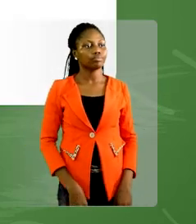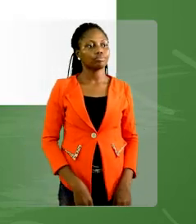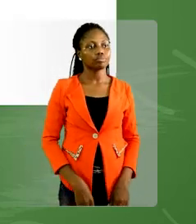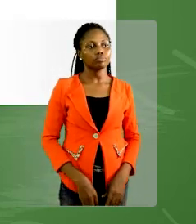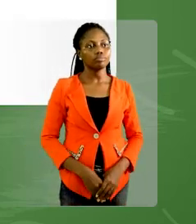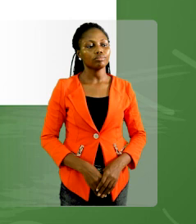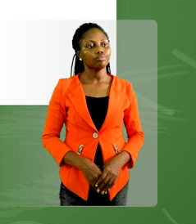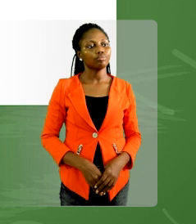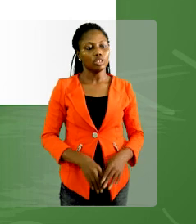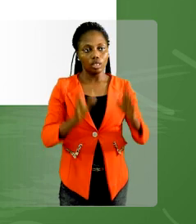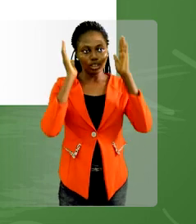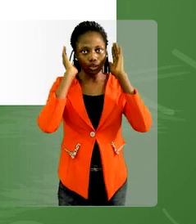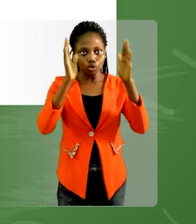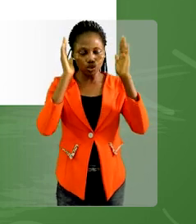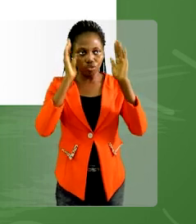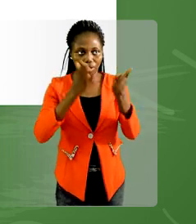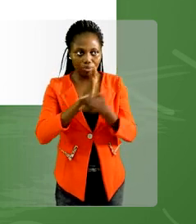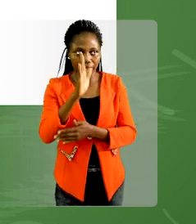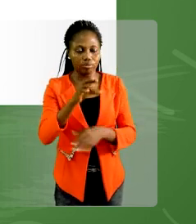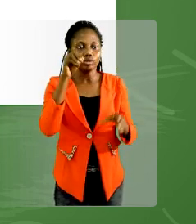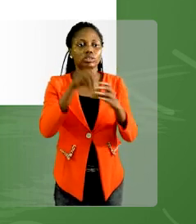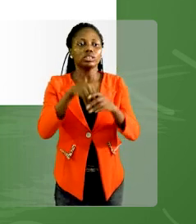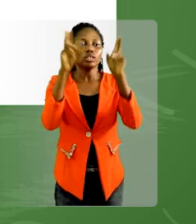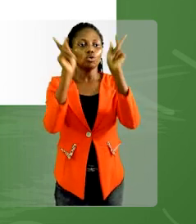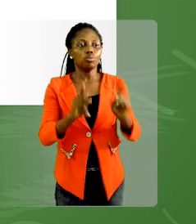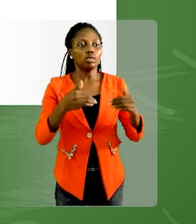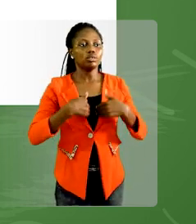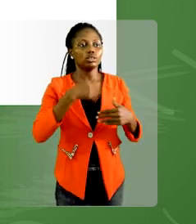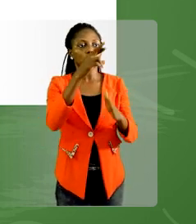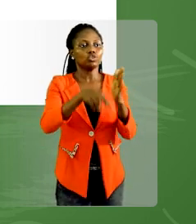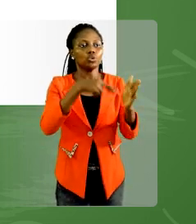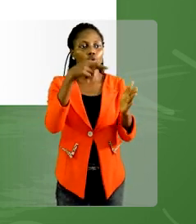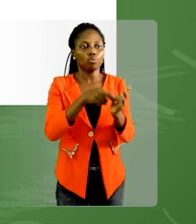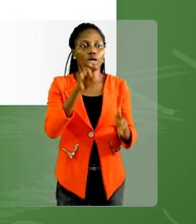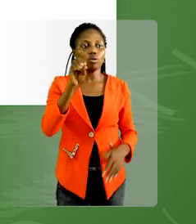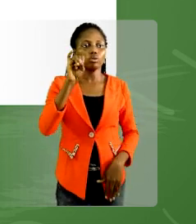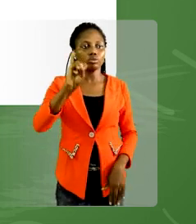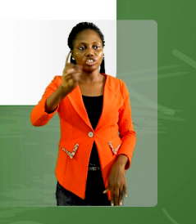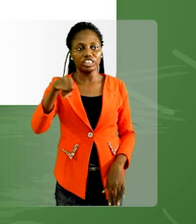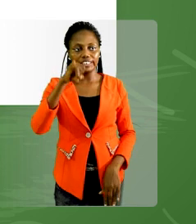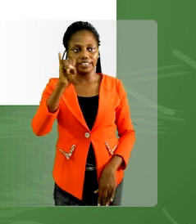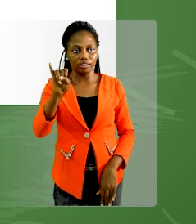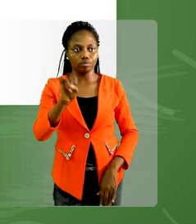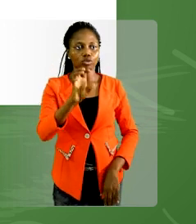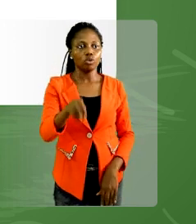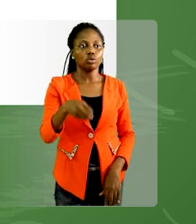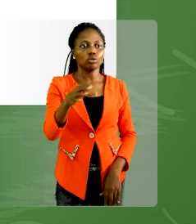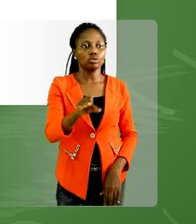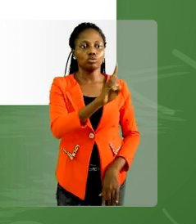dans la présentation, dans le plan muni du repère OIJ, on donne une droite